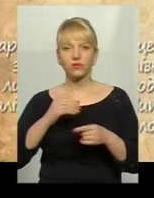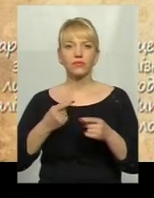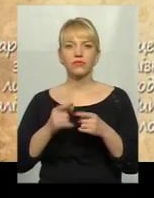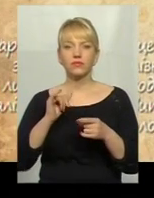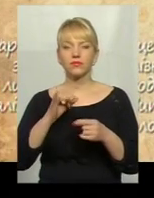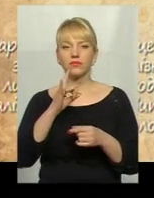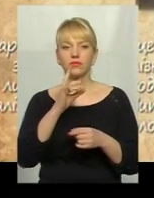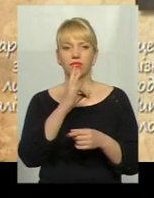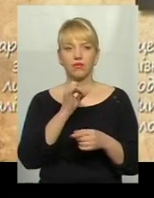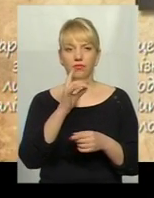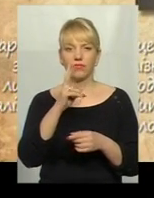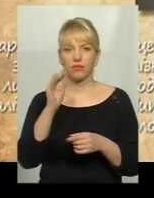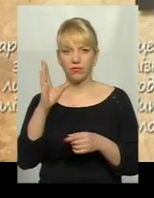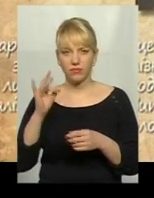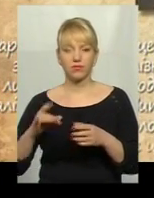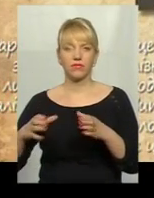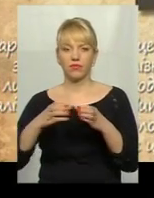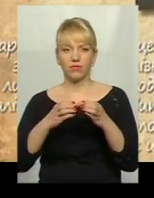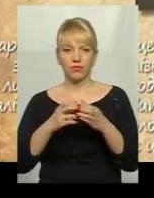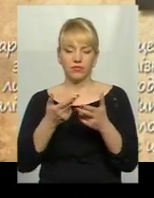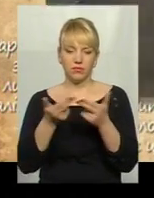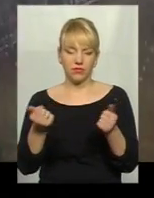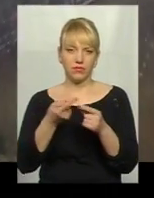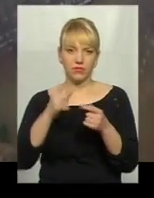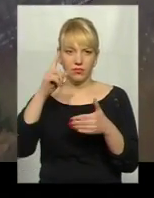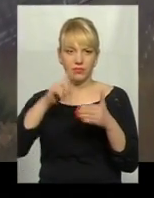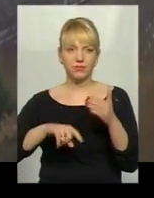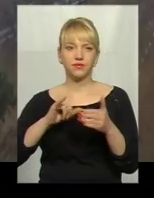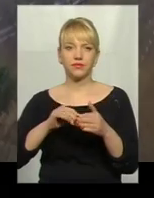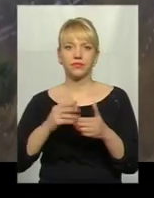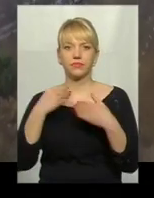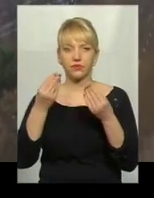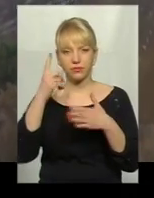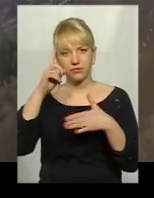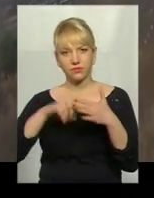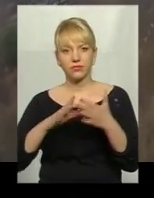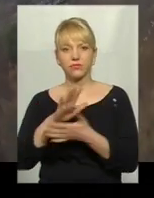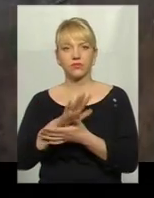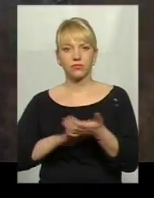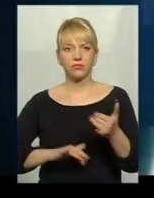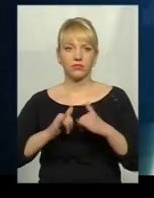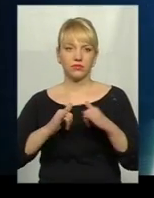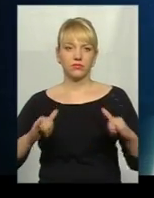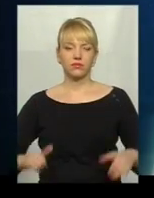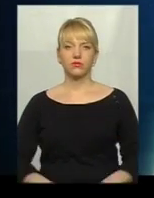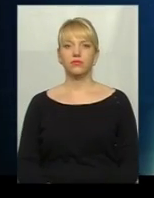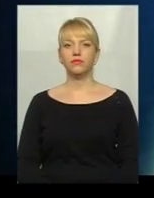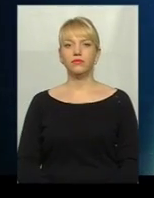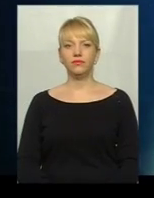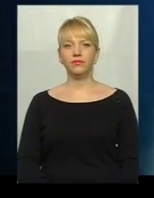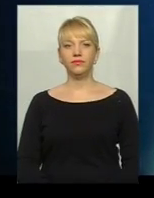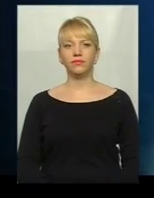у 2016 році підтверджує ці сподівання і закладає віру у подальше зростання.